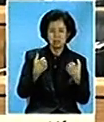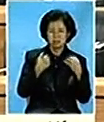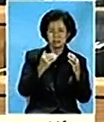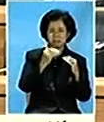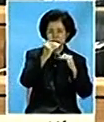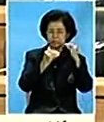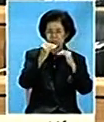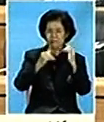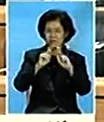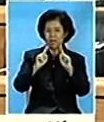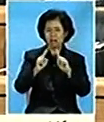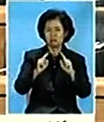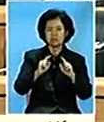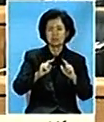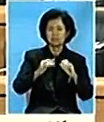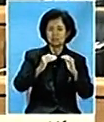างกันไม่ได้